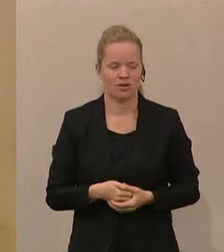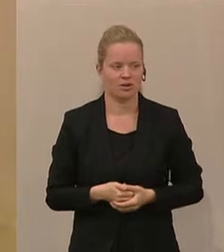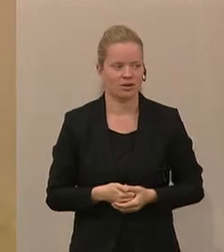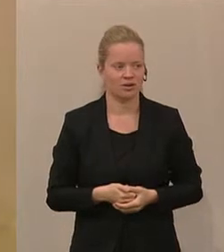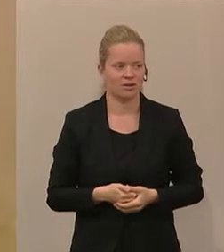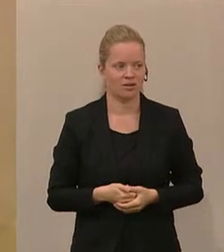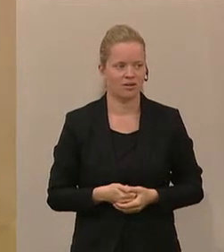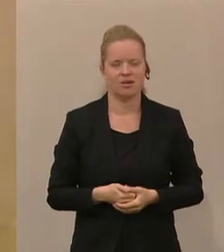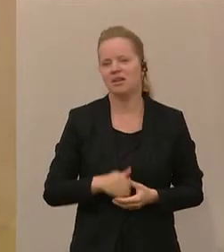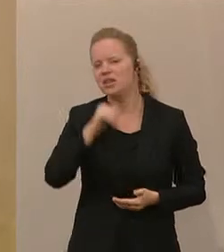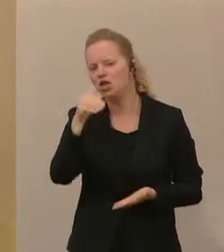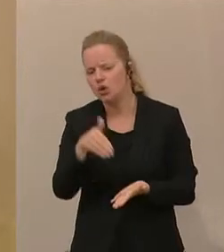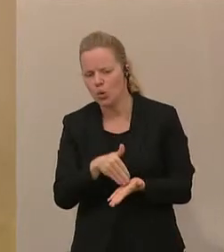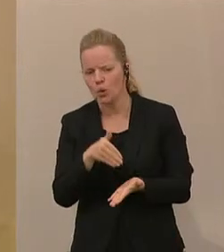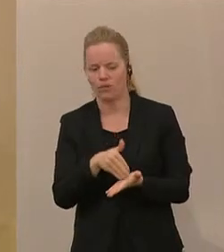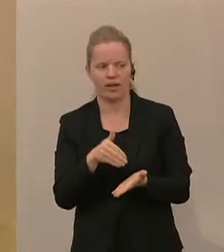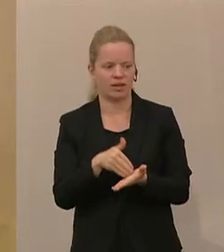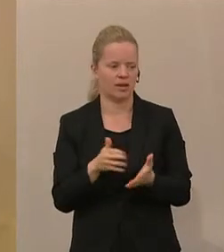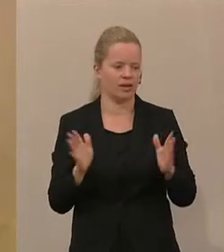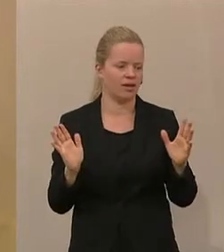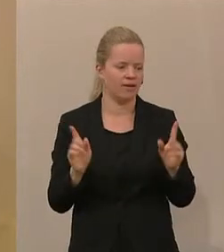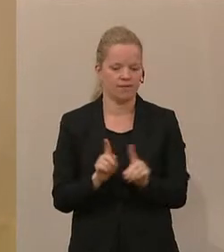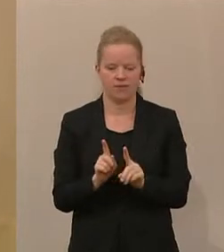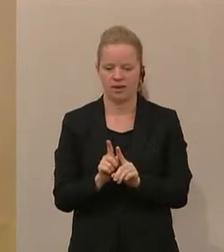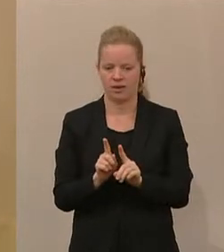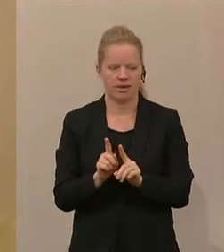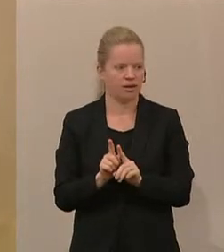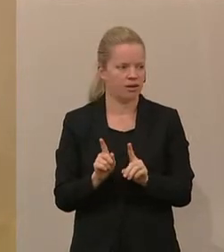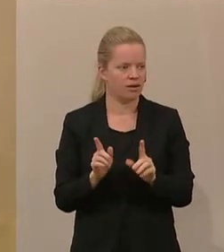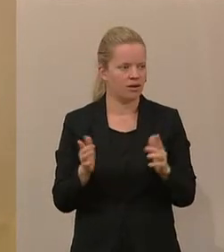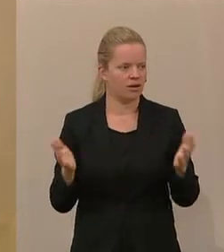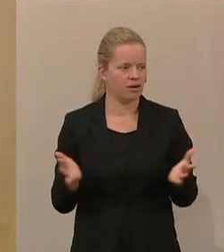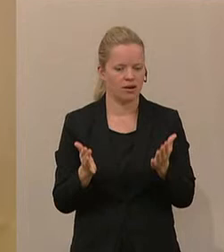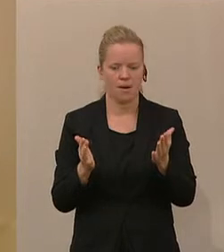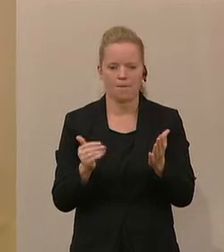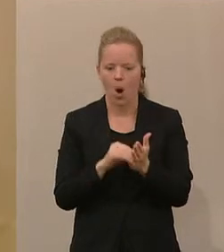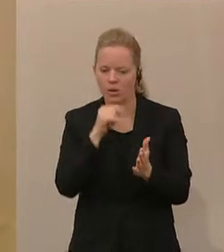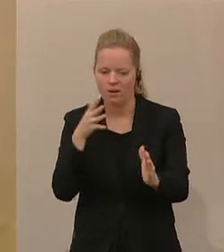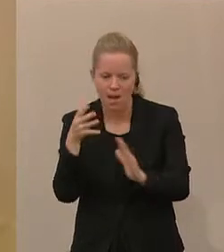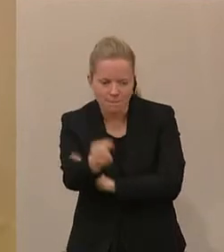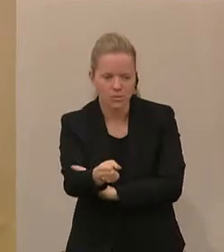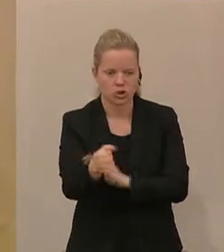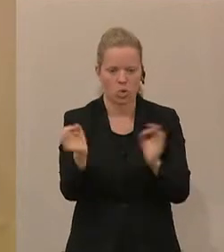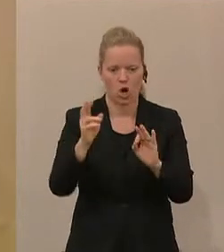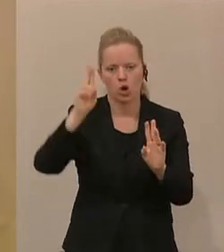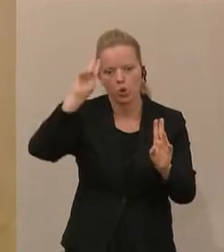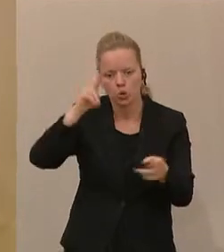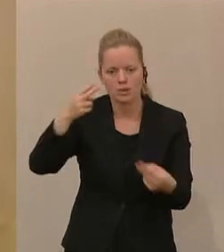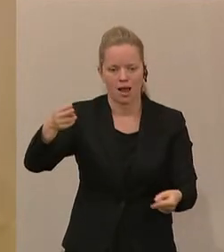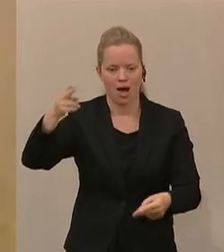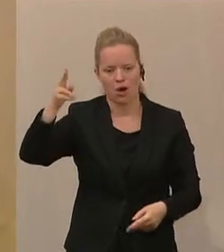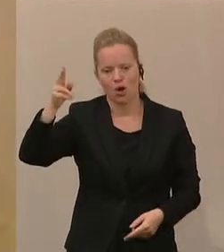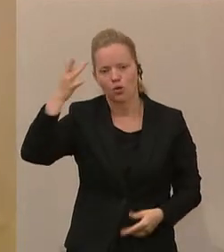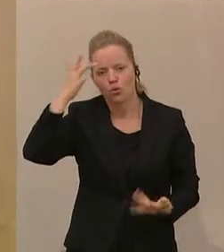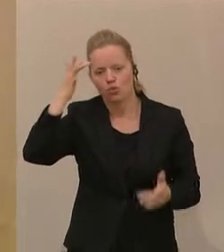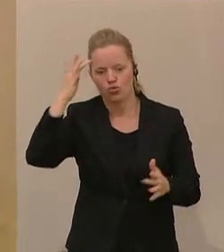es war nicht notwendig, dass Sie irgendwann jemals irgendeine Intervention gemacht hätten, um Künstler, Kulturschaffende